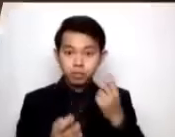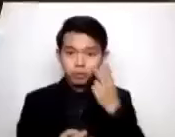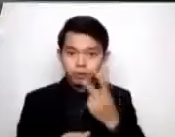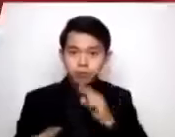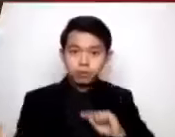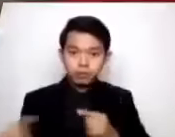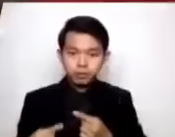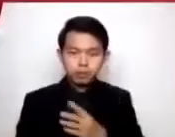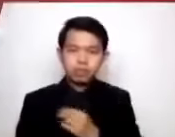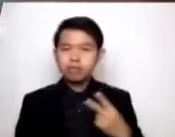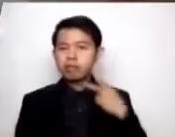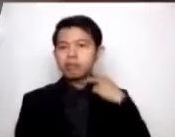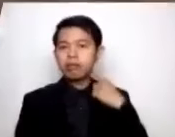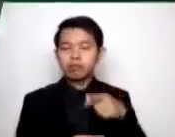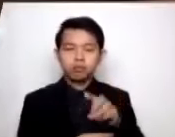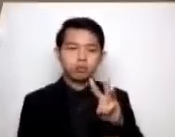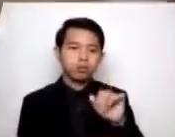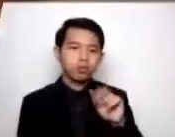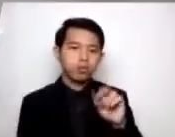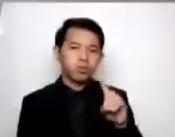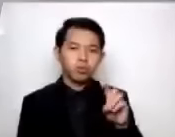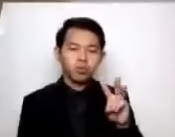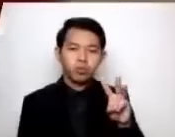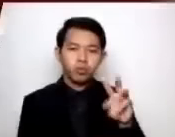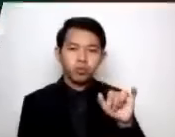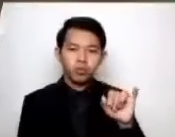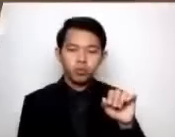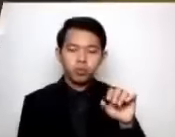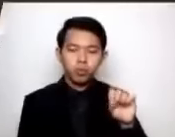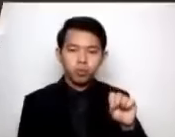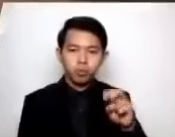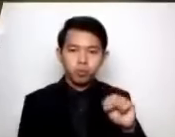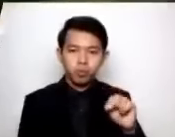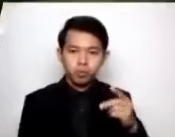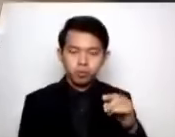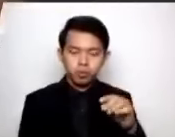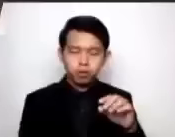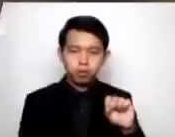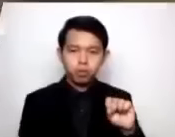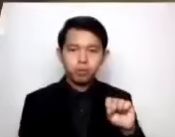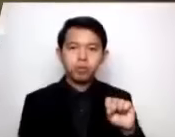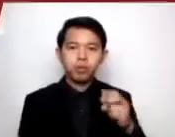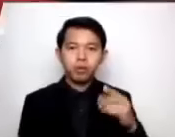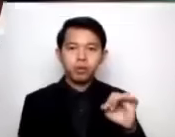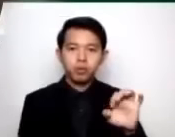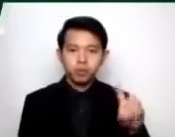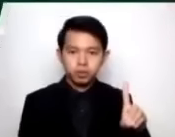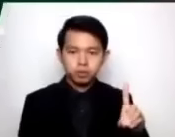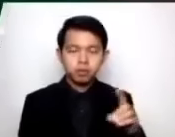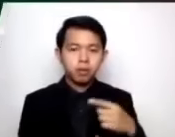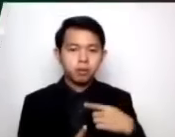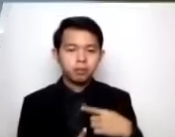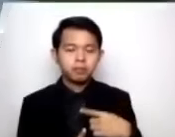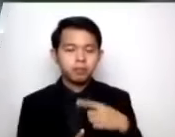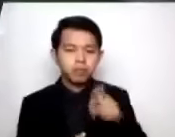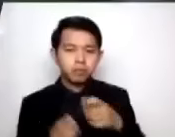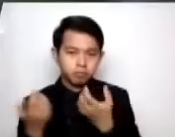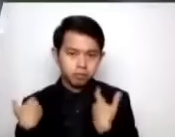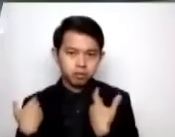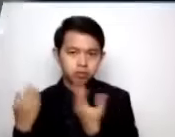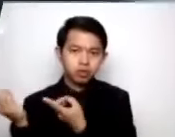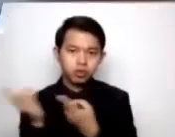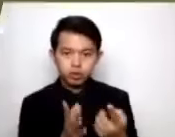windshield. Nagkalat din ang sandamakmak na dry goods na ide-deliver sana sa bayan ng San Ricardo. Ang